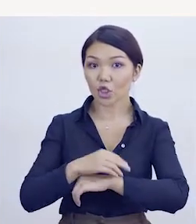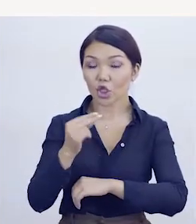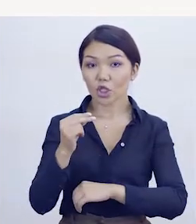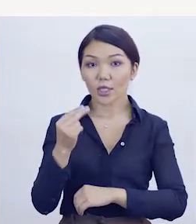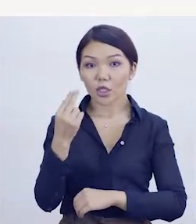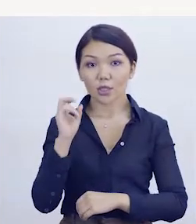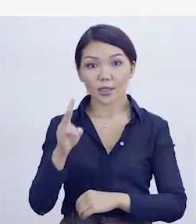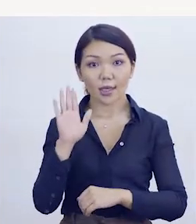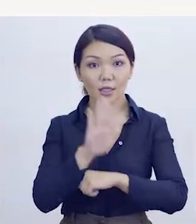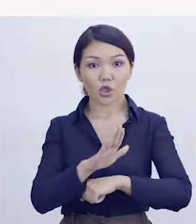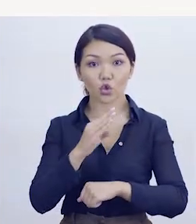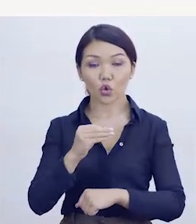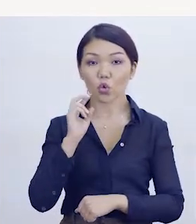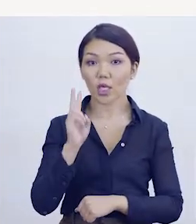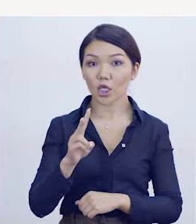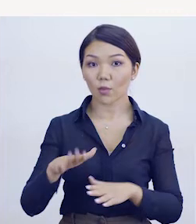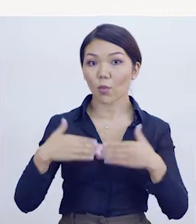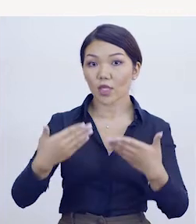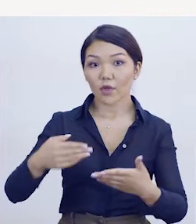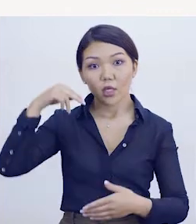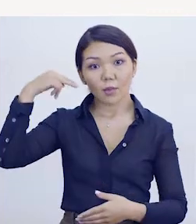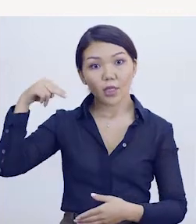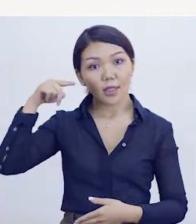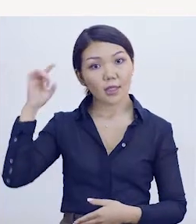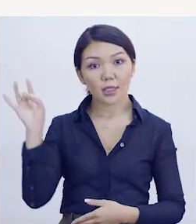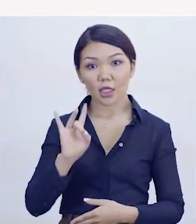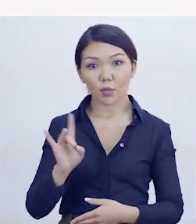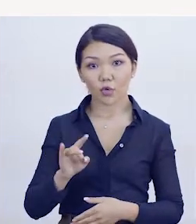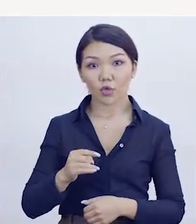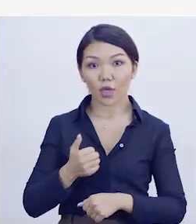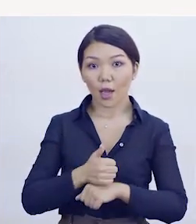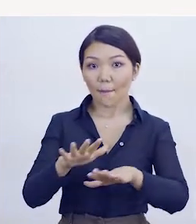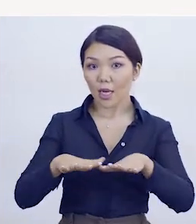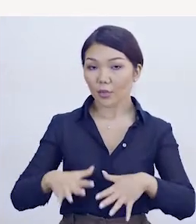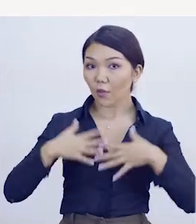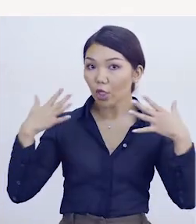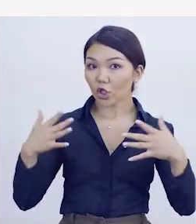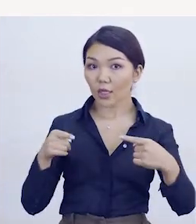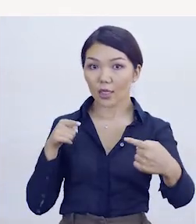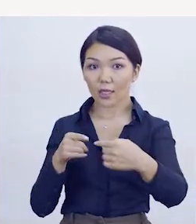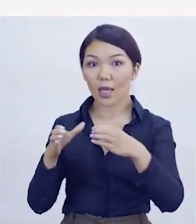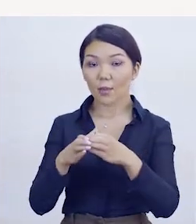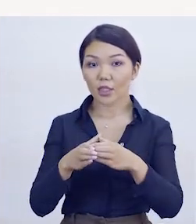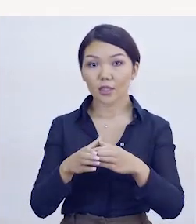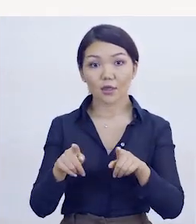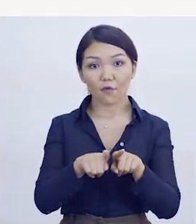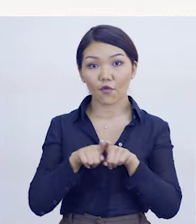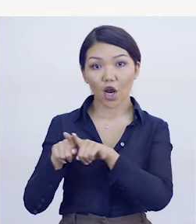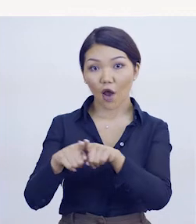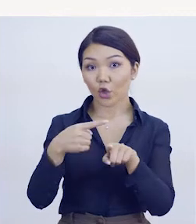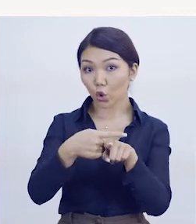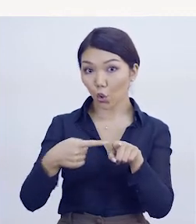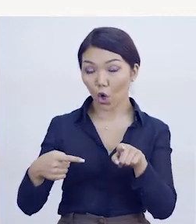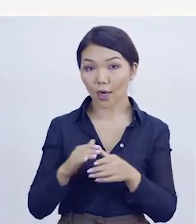членов, включая председателя, 2 его заместителей и 9 членов комиссии. Члены ЦИКа назначаются Жогорку Кенешем по